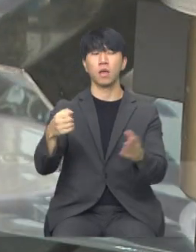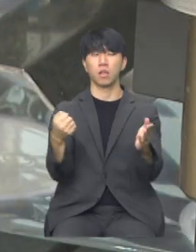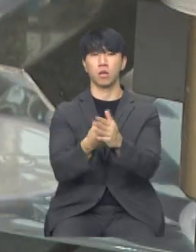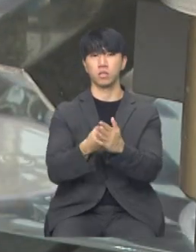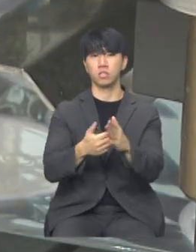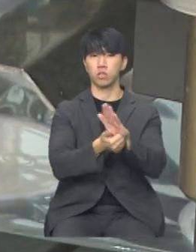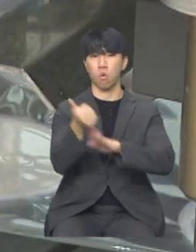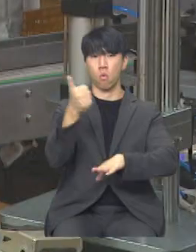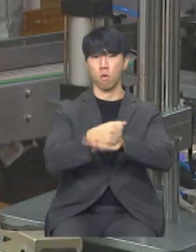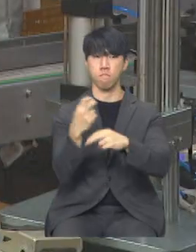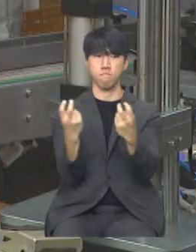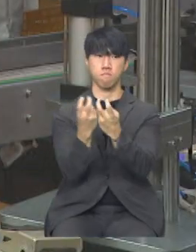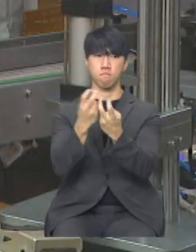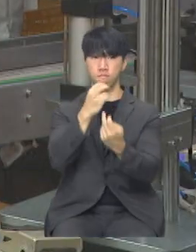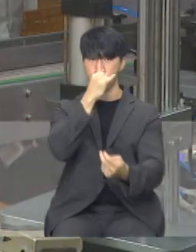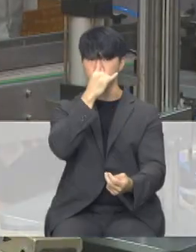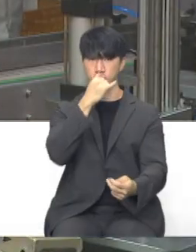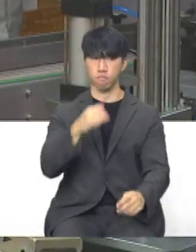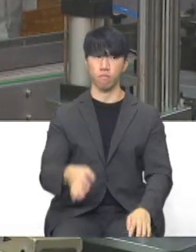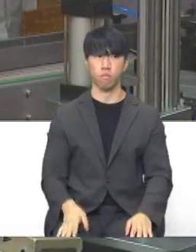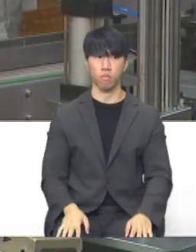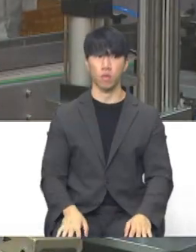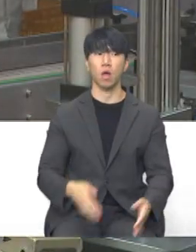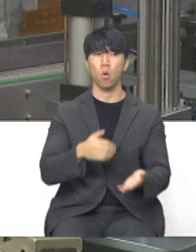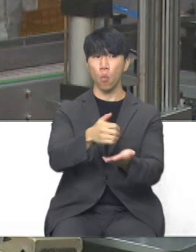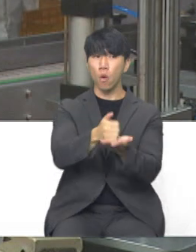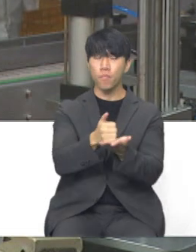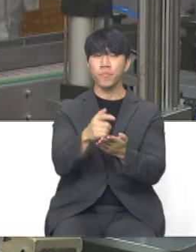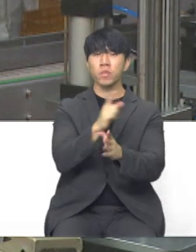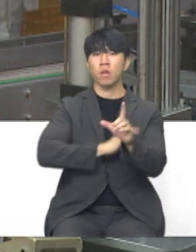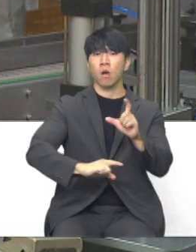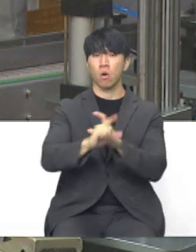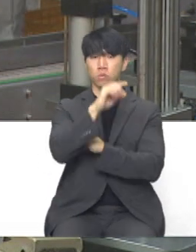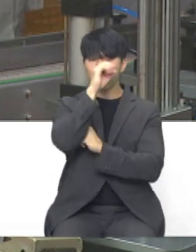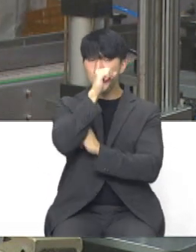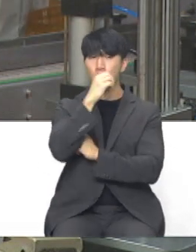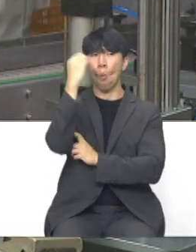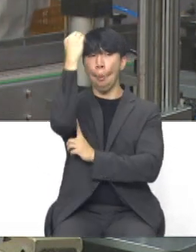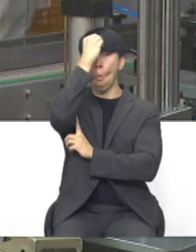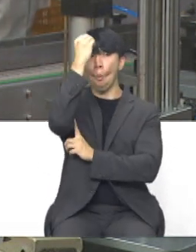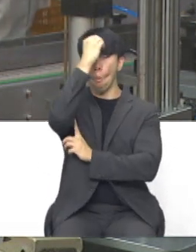됐습니다. 그러면 소비자한테 조금 더 프리미엄으로 다가가고자 해서